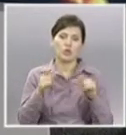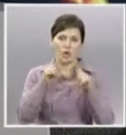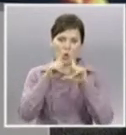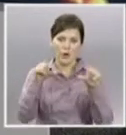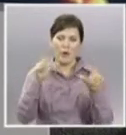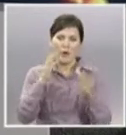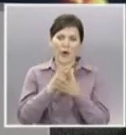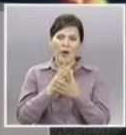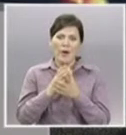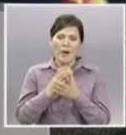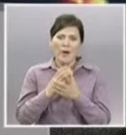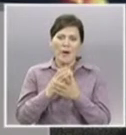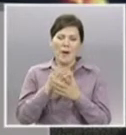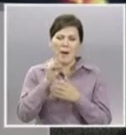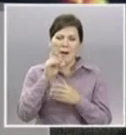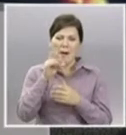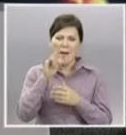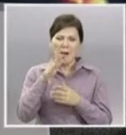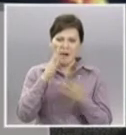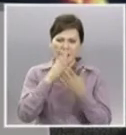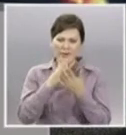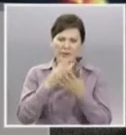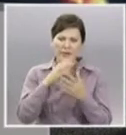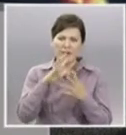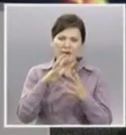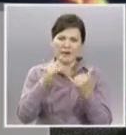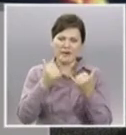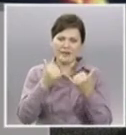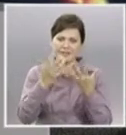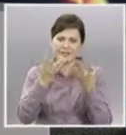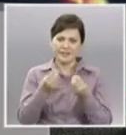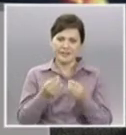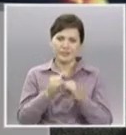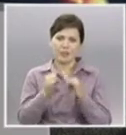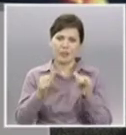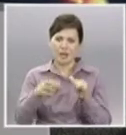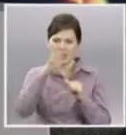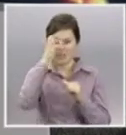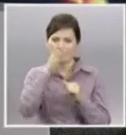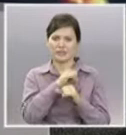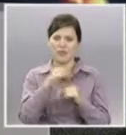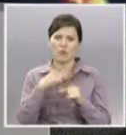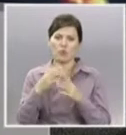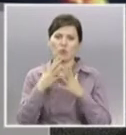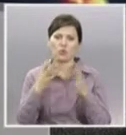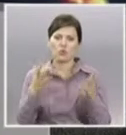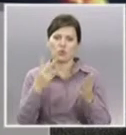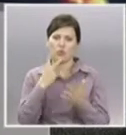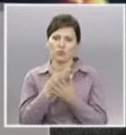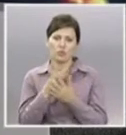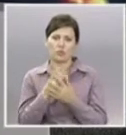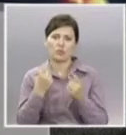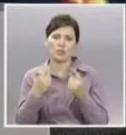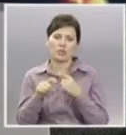салынды. Бұл енді осы күнгі мынау дамыған елдердің ең үлкен көрсететіні өзгеге